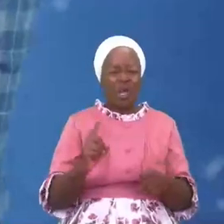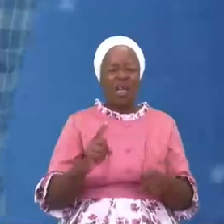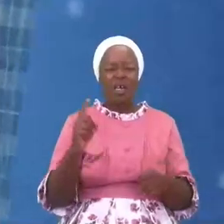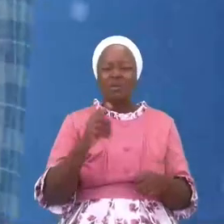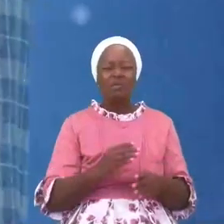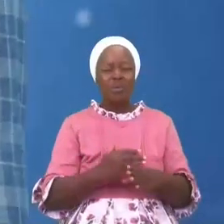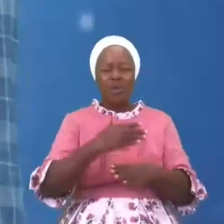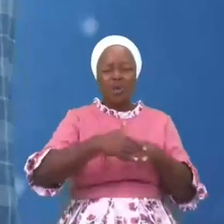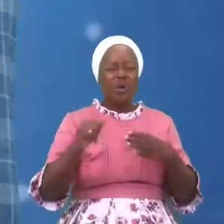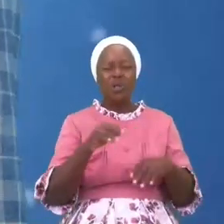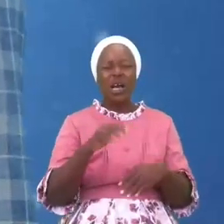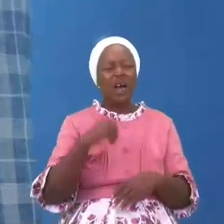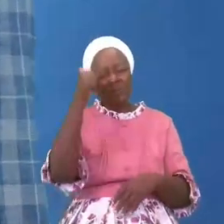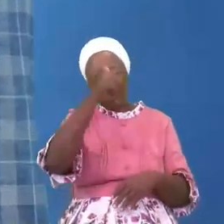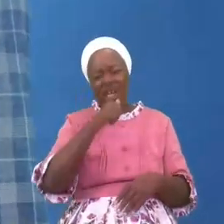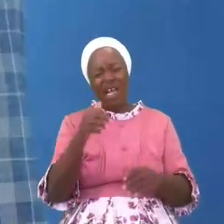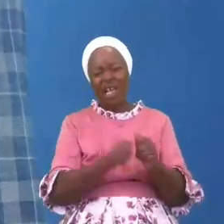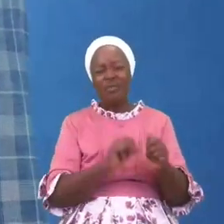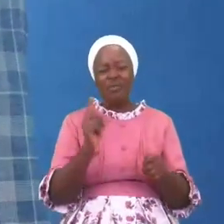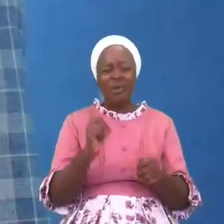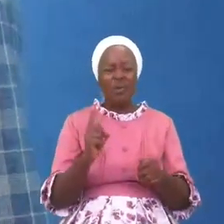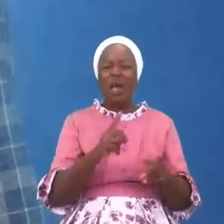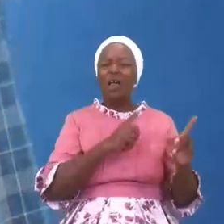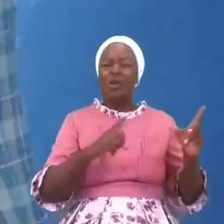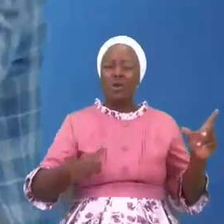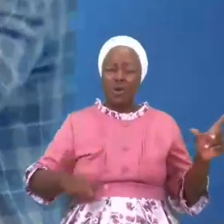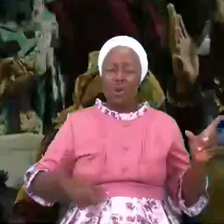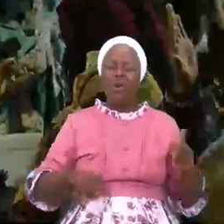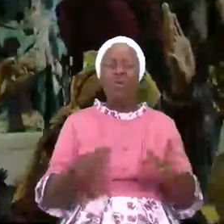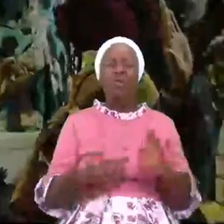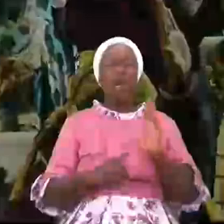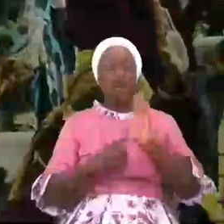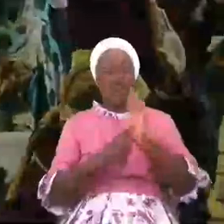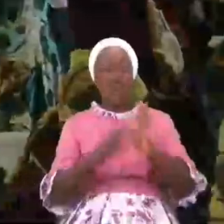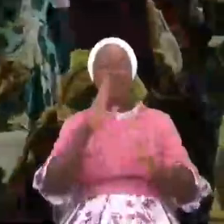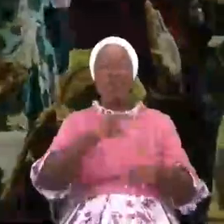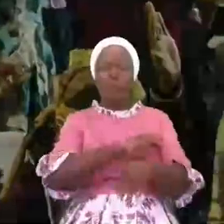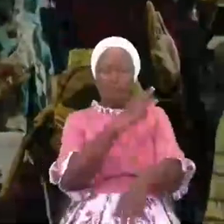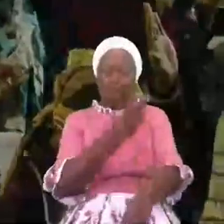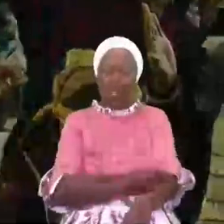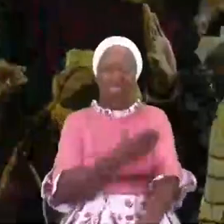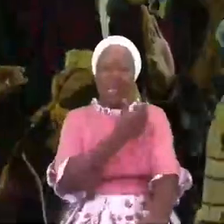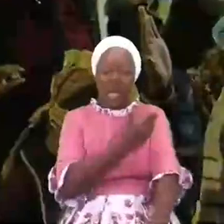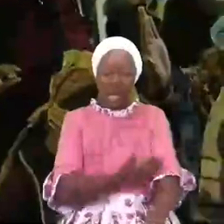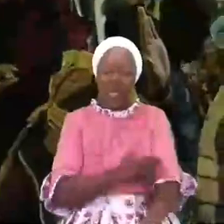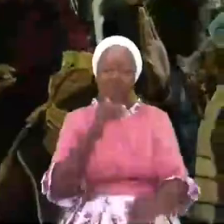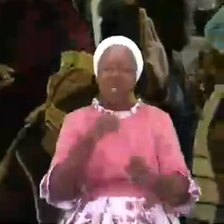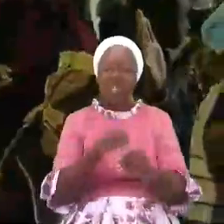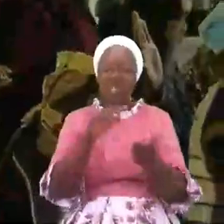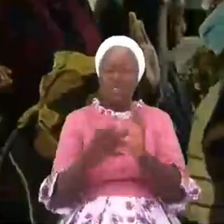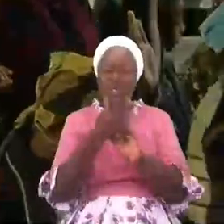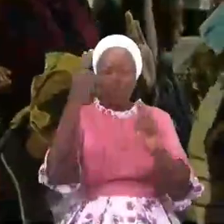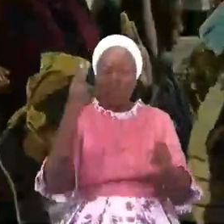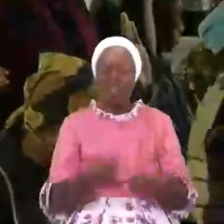partout, au-delà de l'Afrique, partout, Seigneur, révèle ton bras puissant au nom